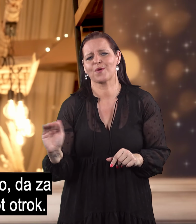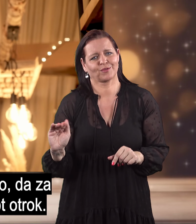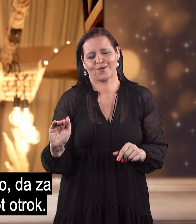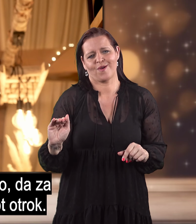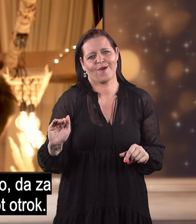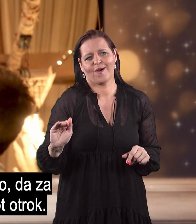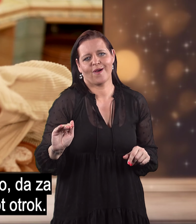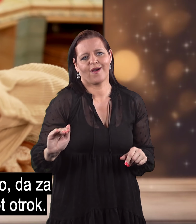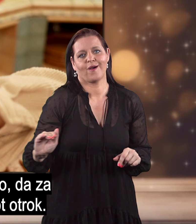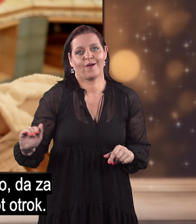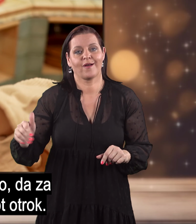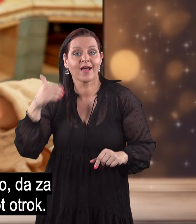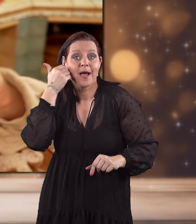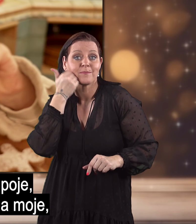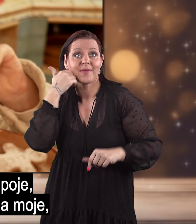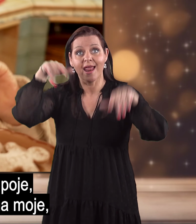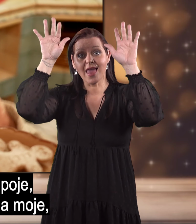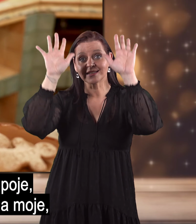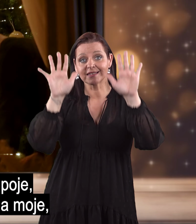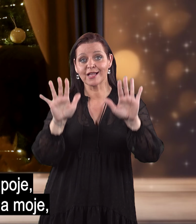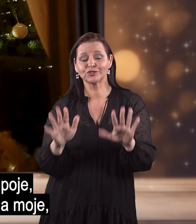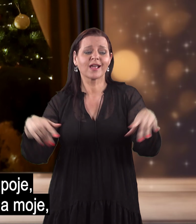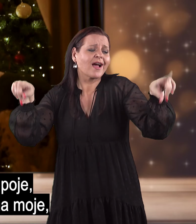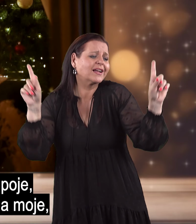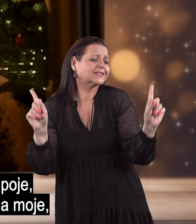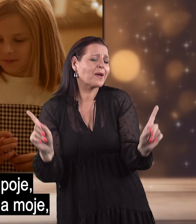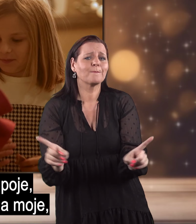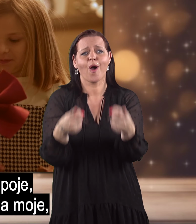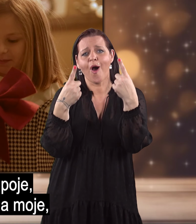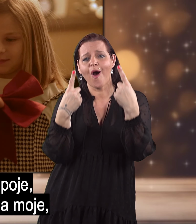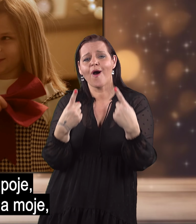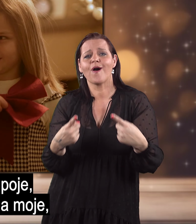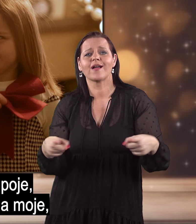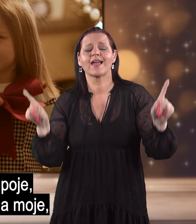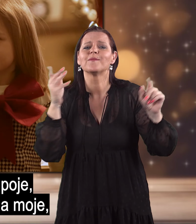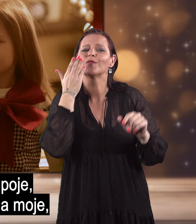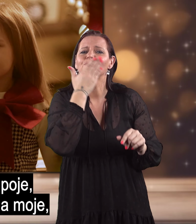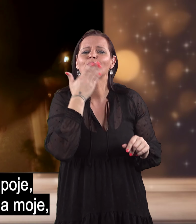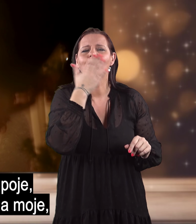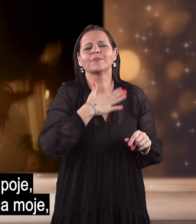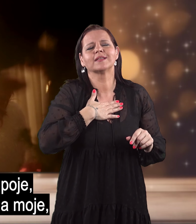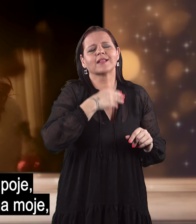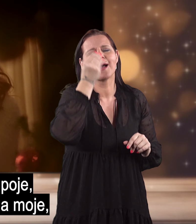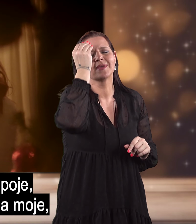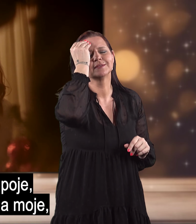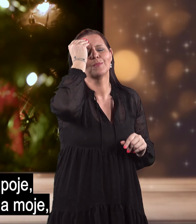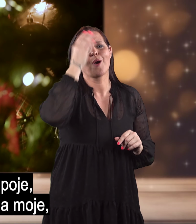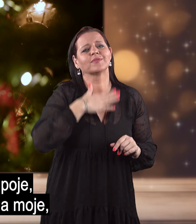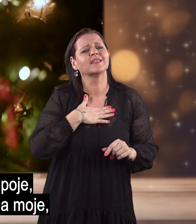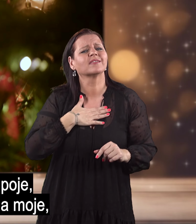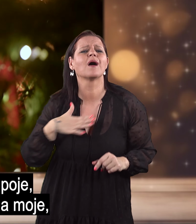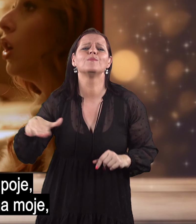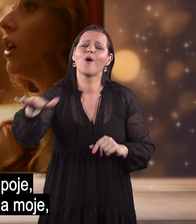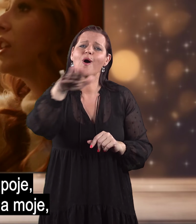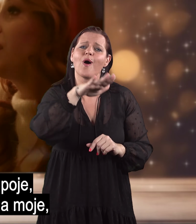kot otrok. Bela snežinka se poje, toplina me